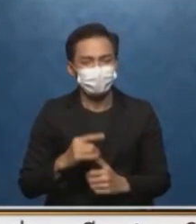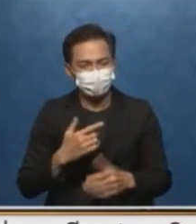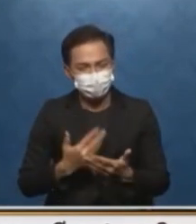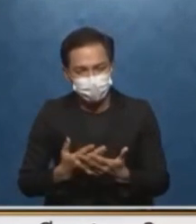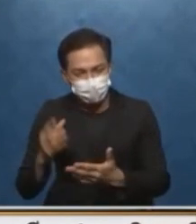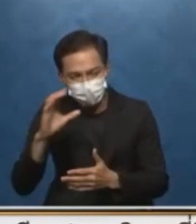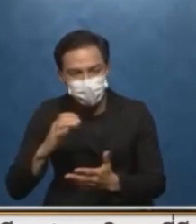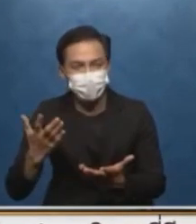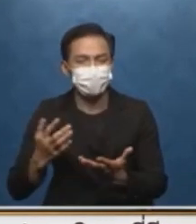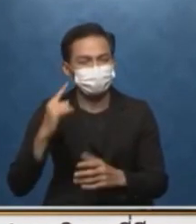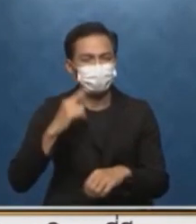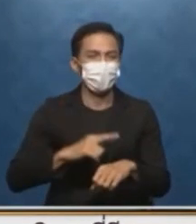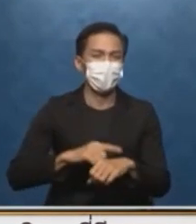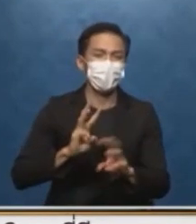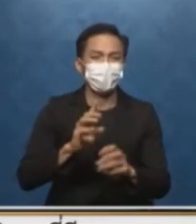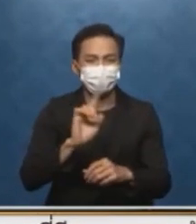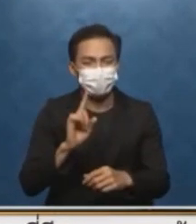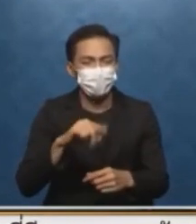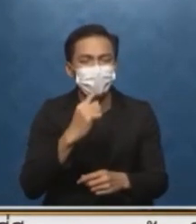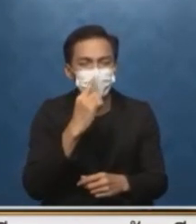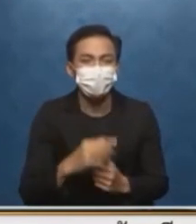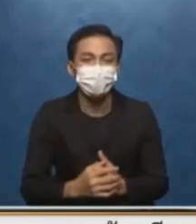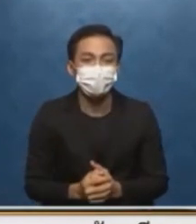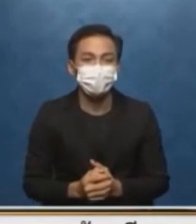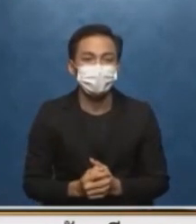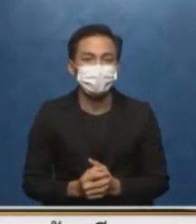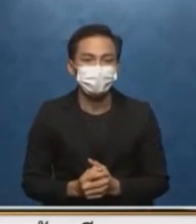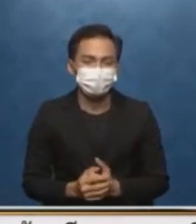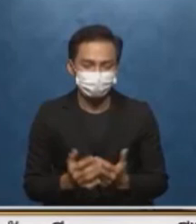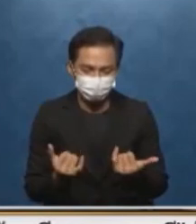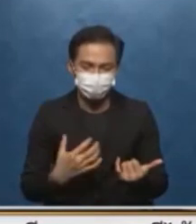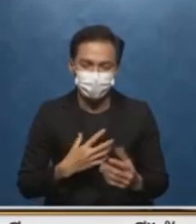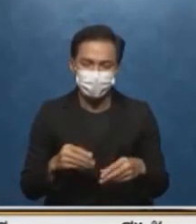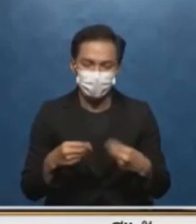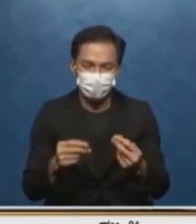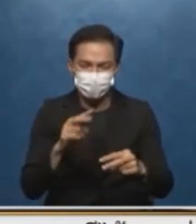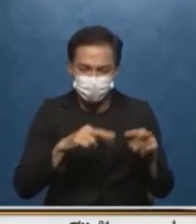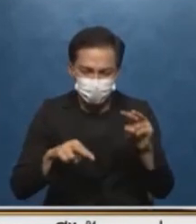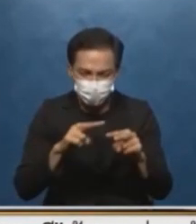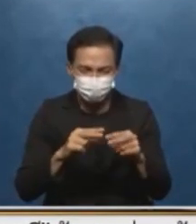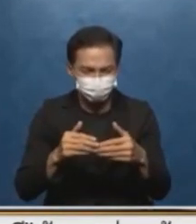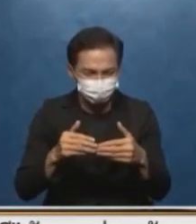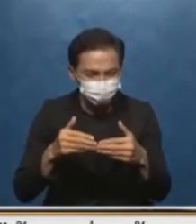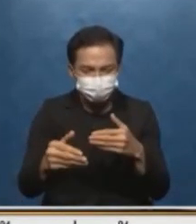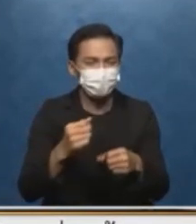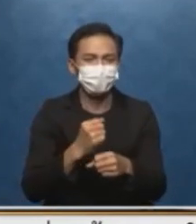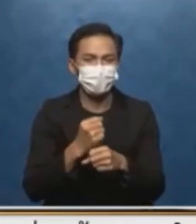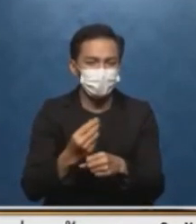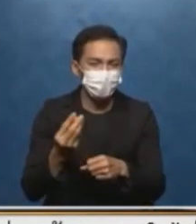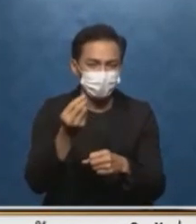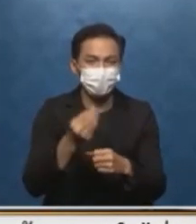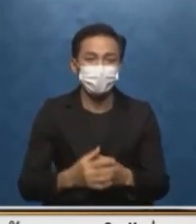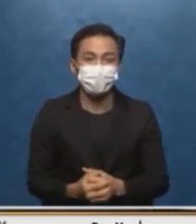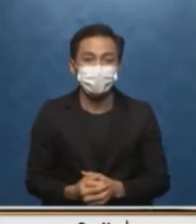ยุทธศาสตร์ที่ท่านสามารถทำได้ในการตรวจหาผู้ป่วยเชิงรุกนะคะอีกหนึ่ง